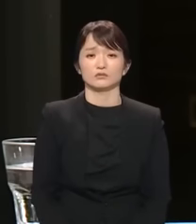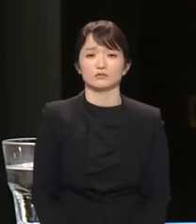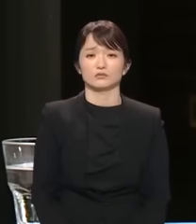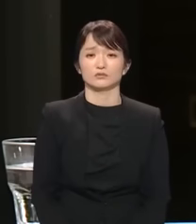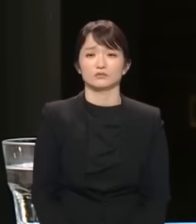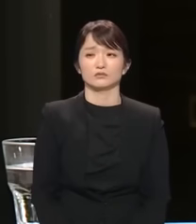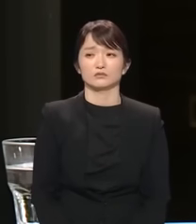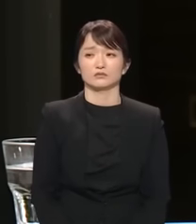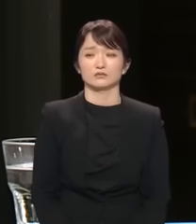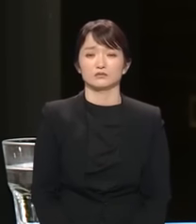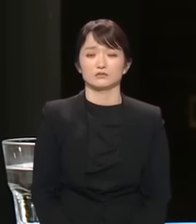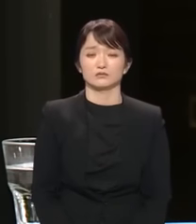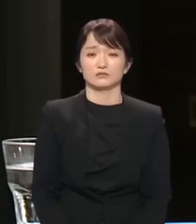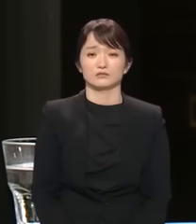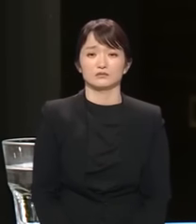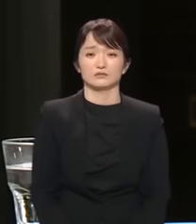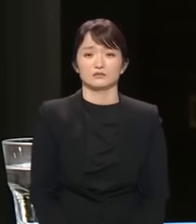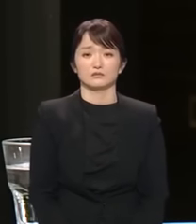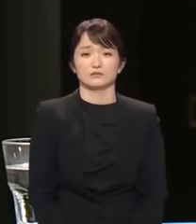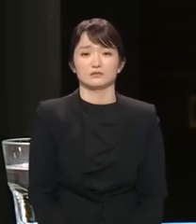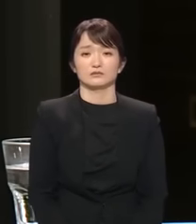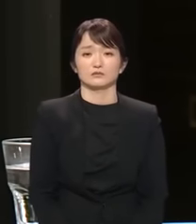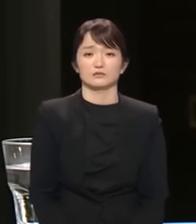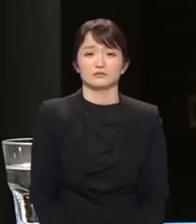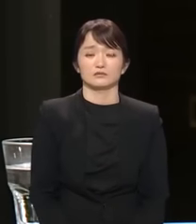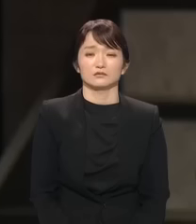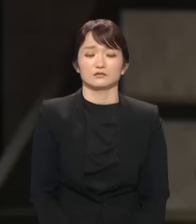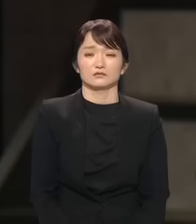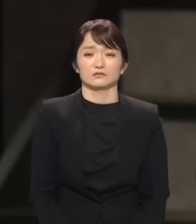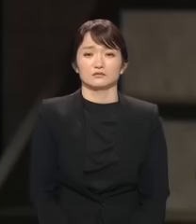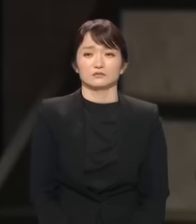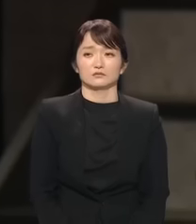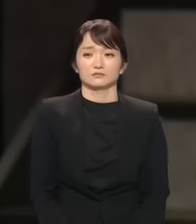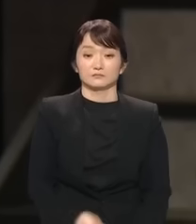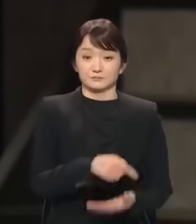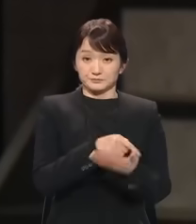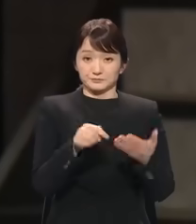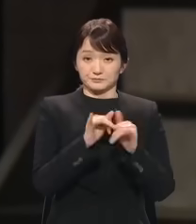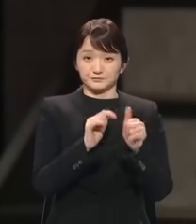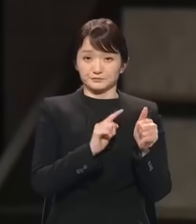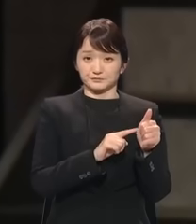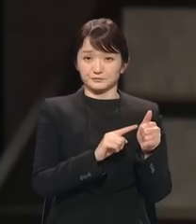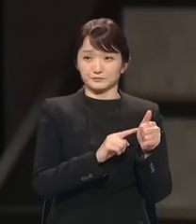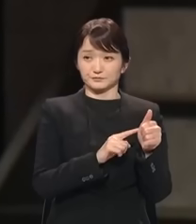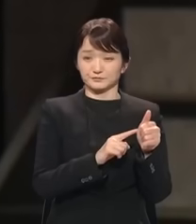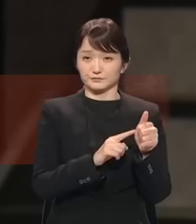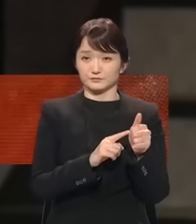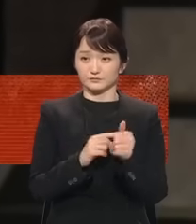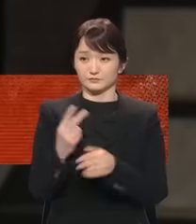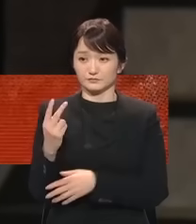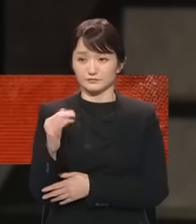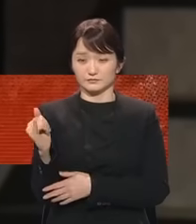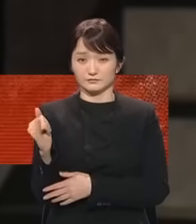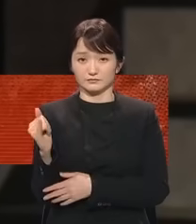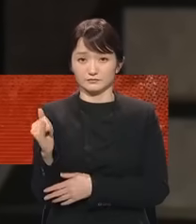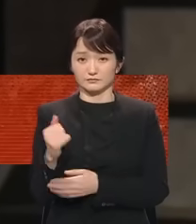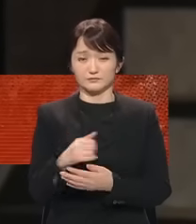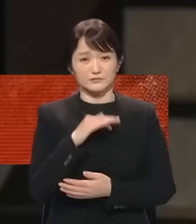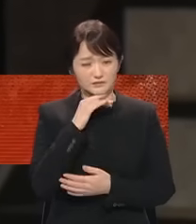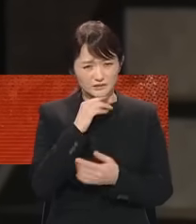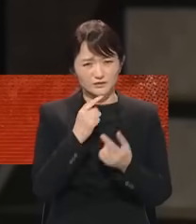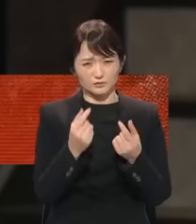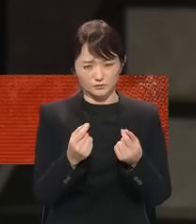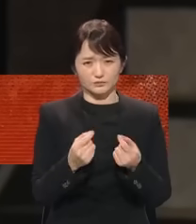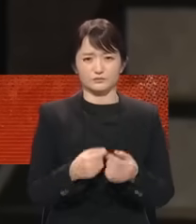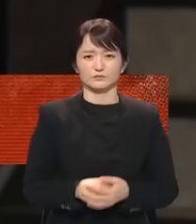살아라고 생각하실 수 있어요 그렇습니다 근데 이제 사실이 피해자 같은 경우는이 가해 부부하위체계